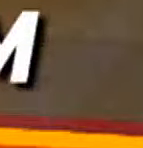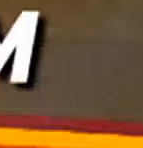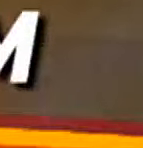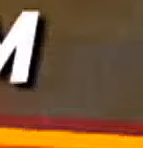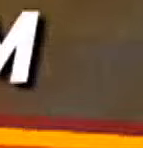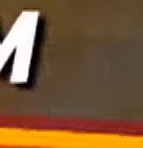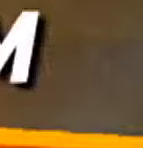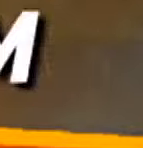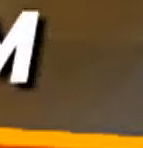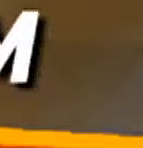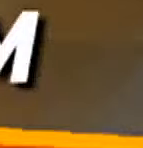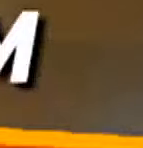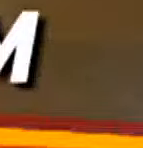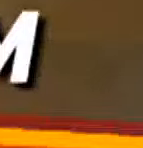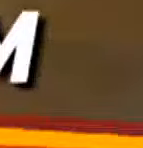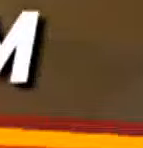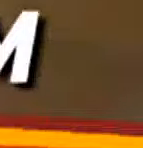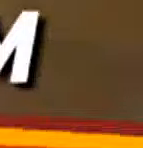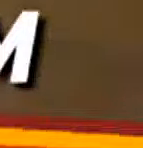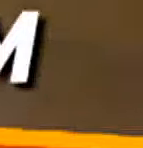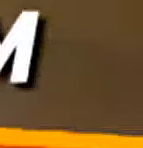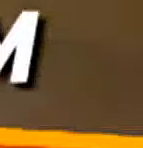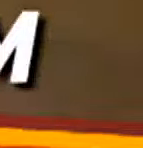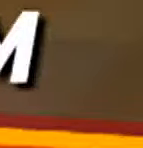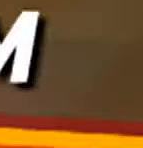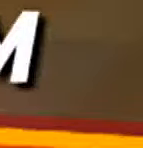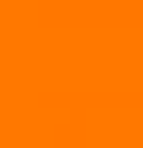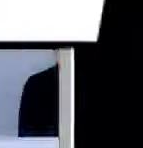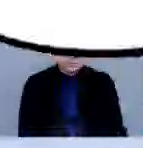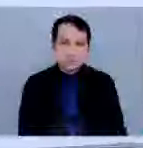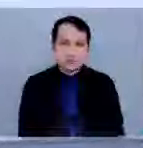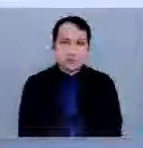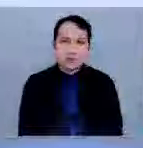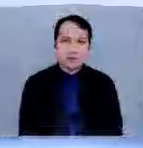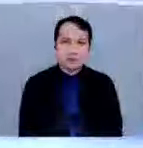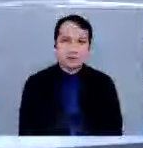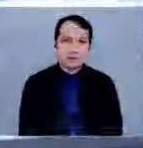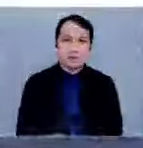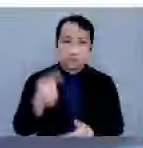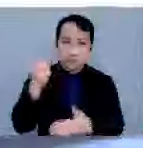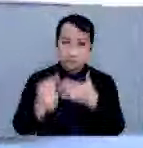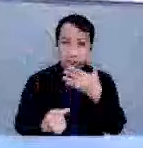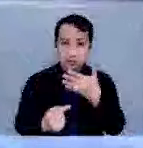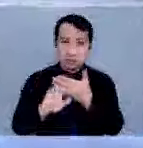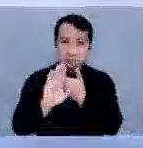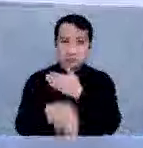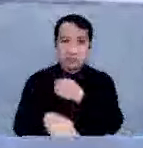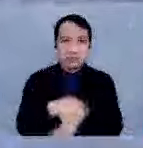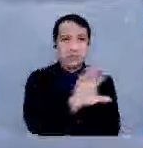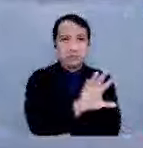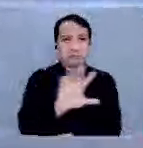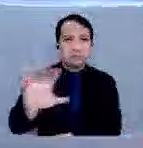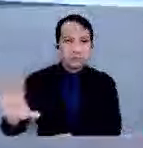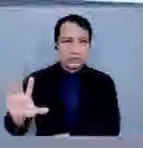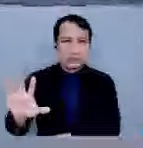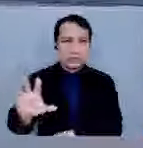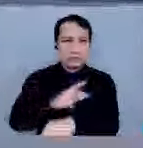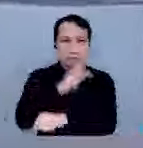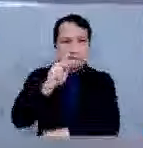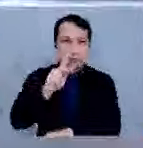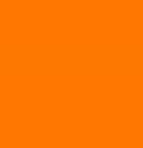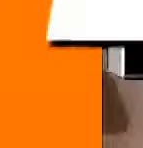at Sara Jeronimo ginagamit ng mga scammer. Yan at iba pa sa pagbabalik ng Frontline